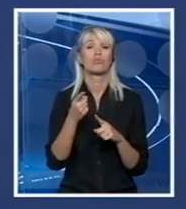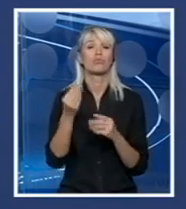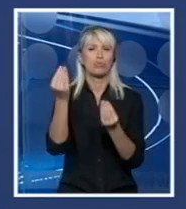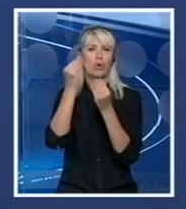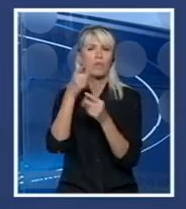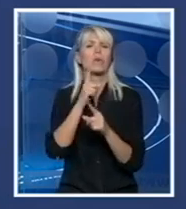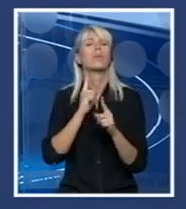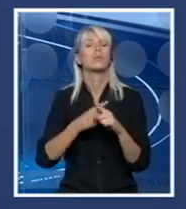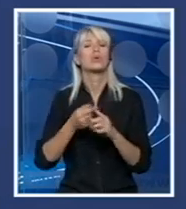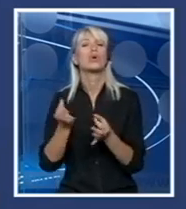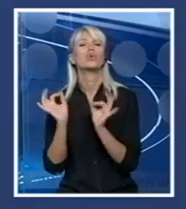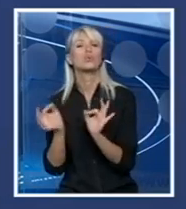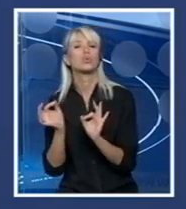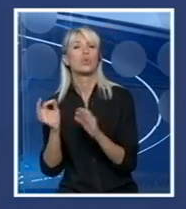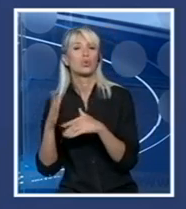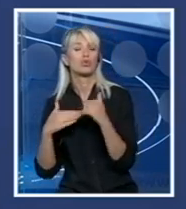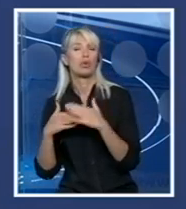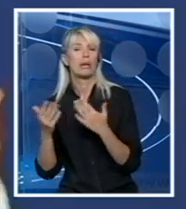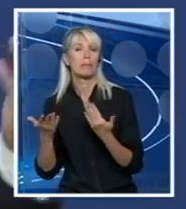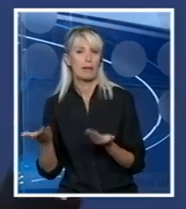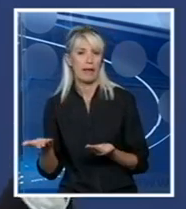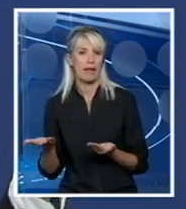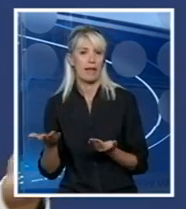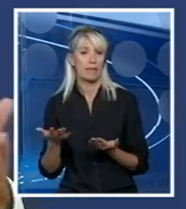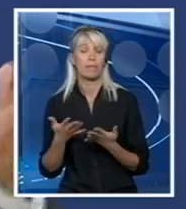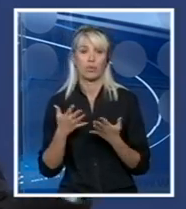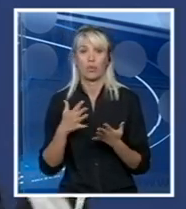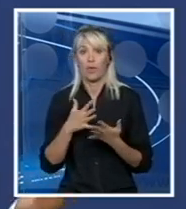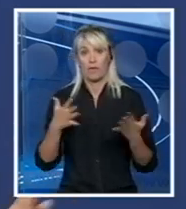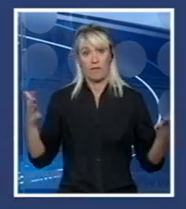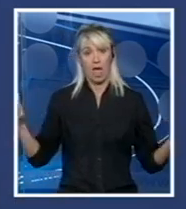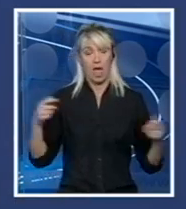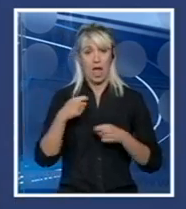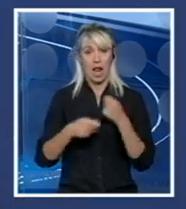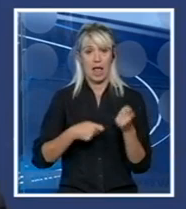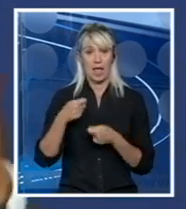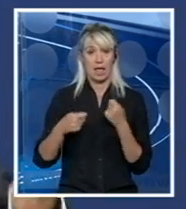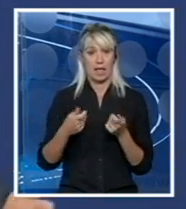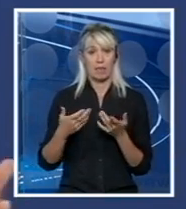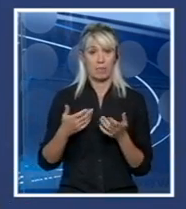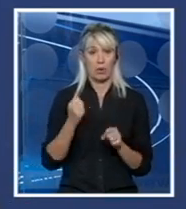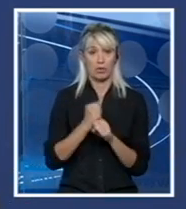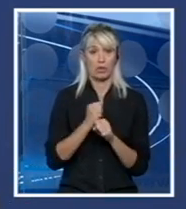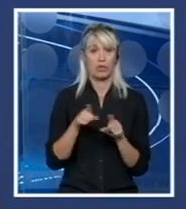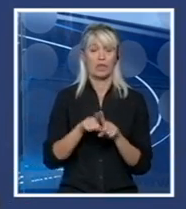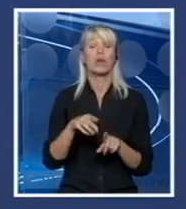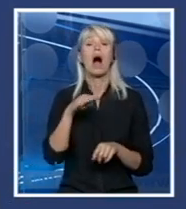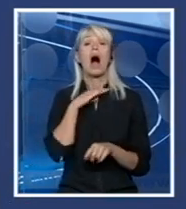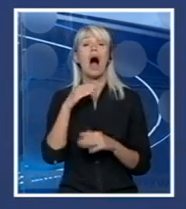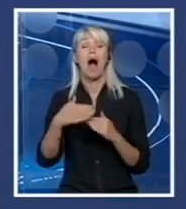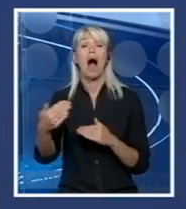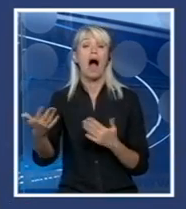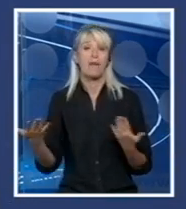najvažniji stručni predmet. Znači, jako velik posao se iza leđa radi još 2-3 meseca unazad. I radi se i avgust. Tako